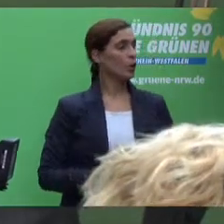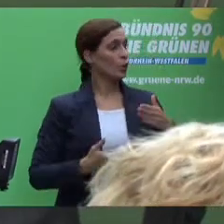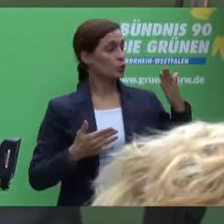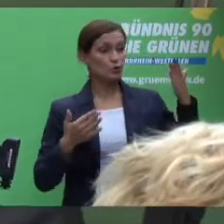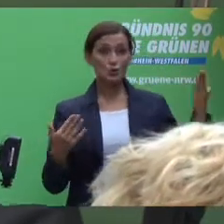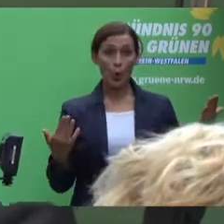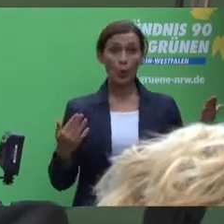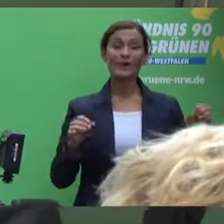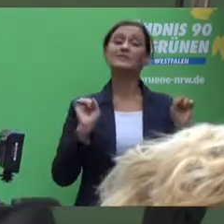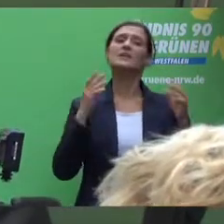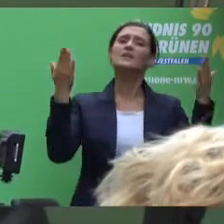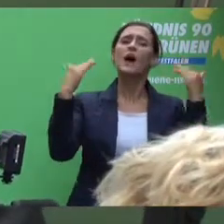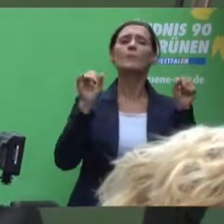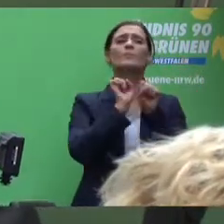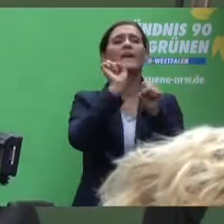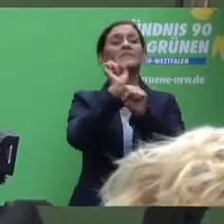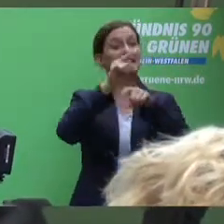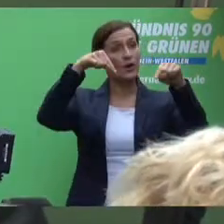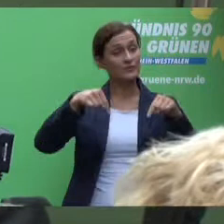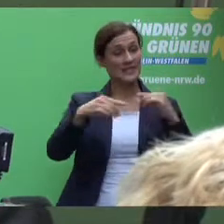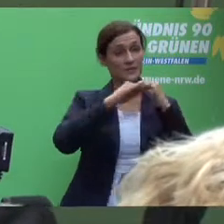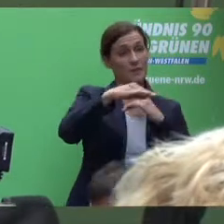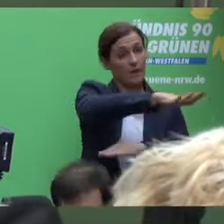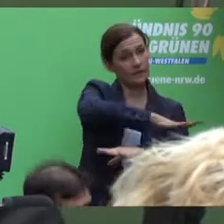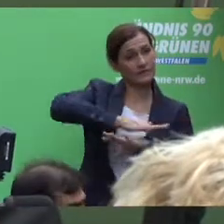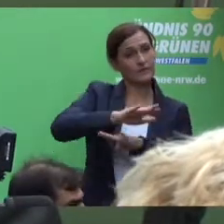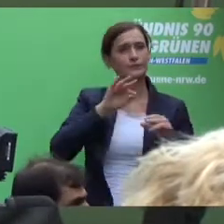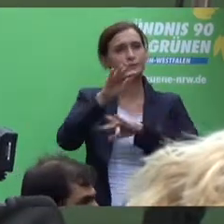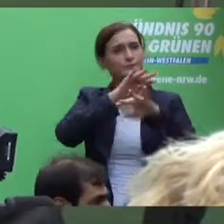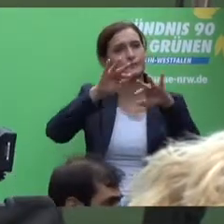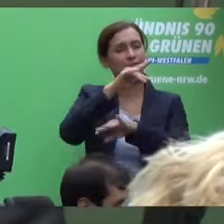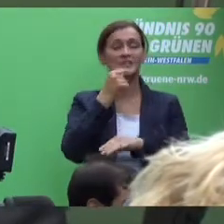in dieser Kampagne, die auf diesem Land läuft, die darauf abzielt,